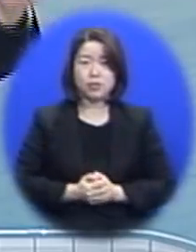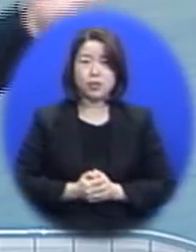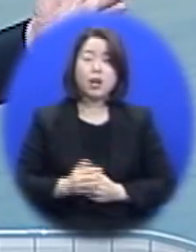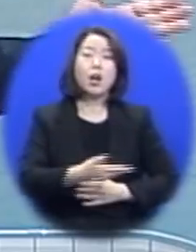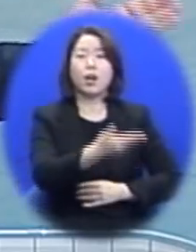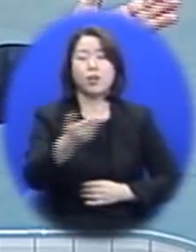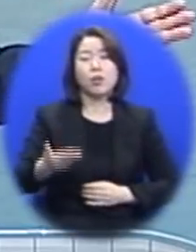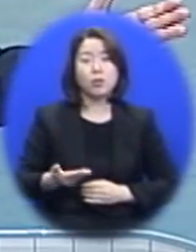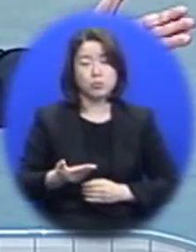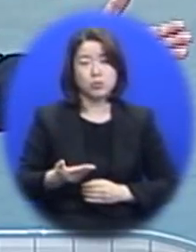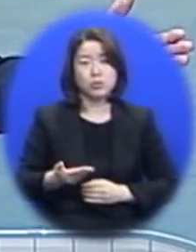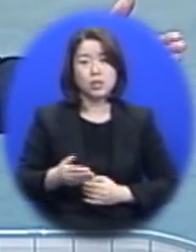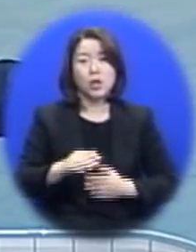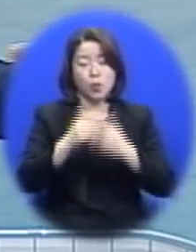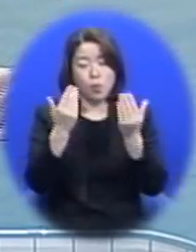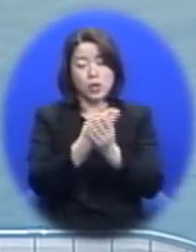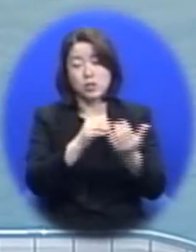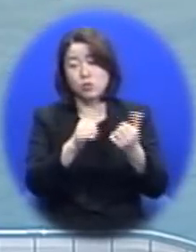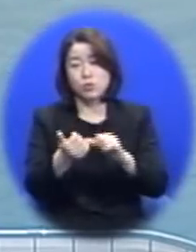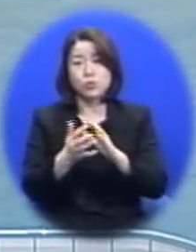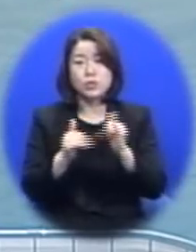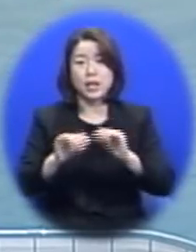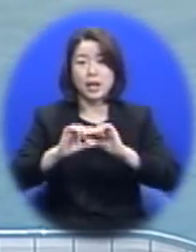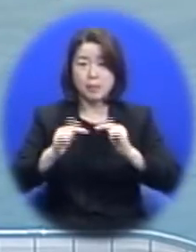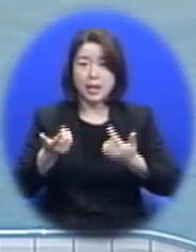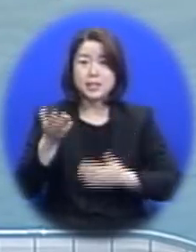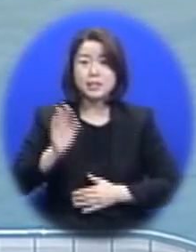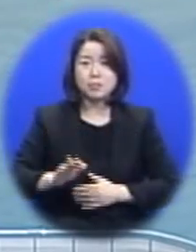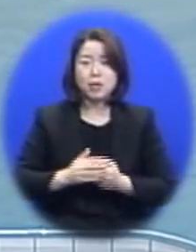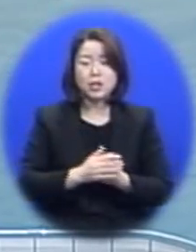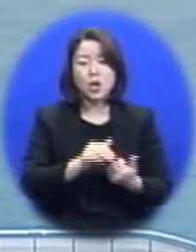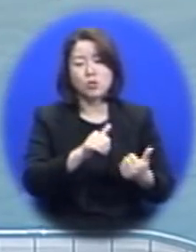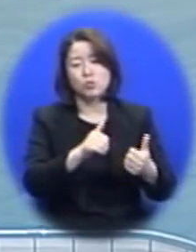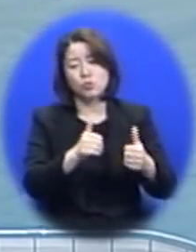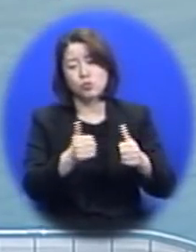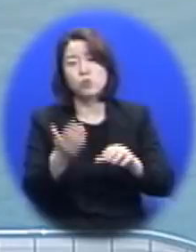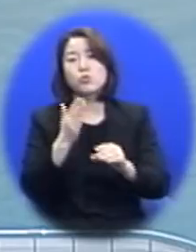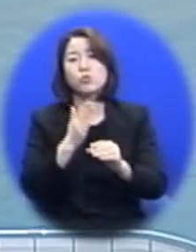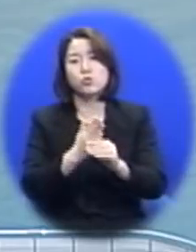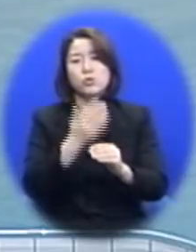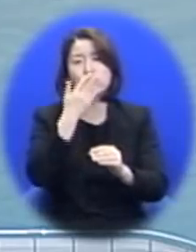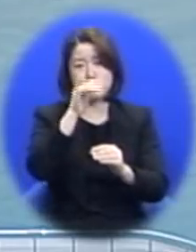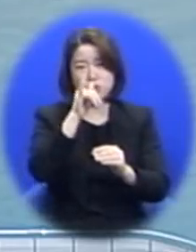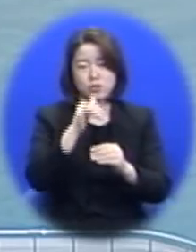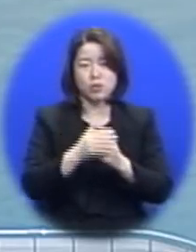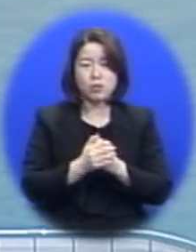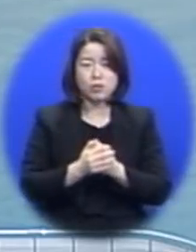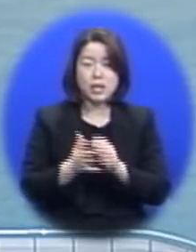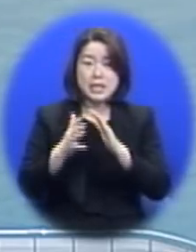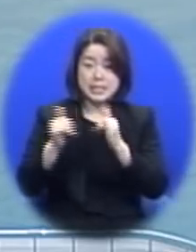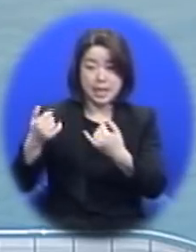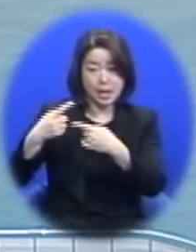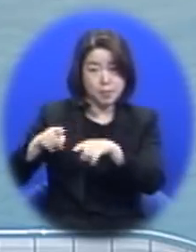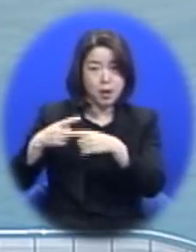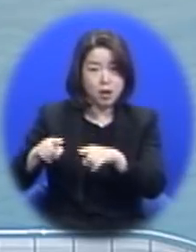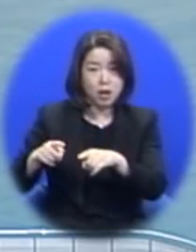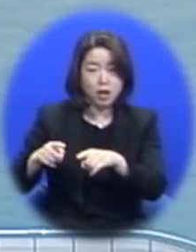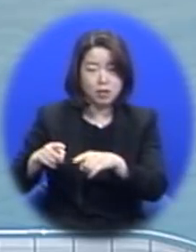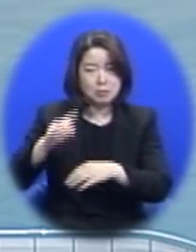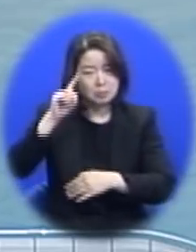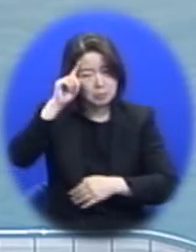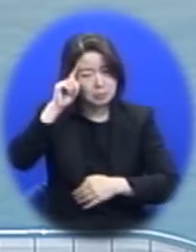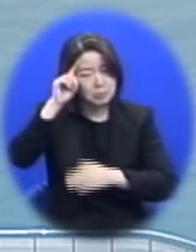여러분은 죽은 사람은 아니지만 죽어가고 있는 사람일 수 있어요. 사람의 평가는 신경이